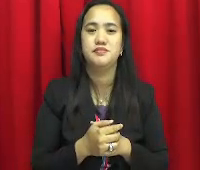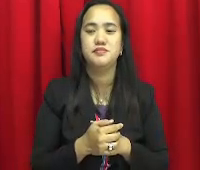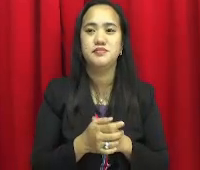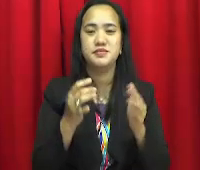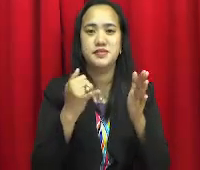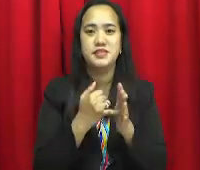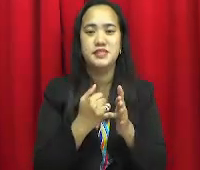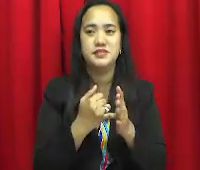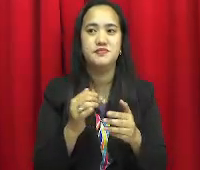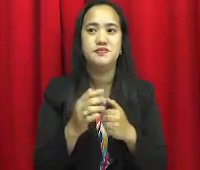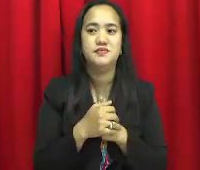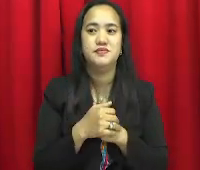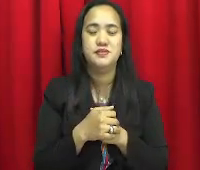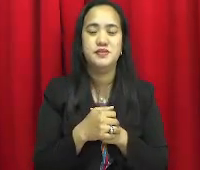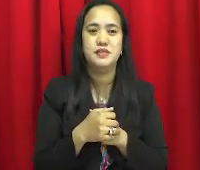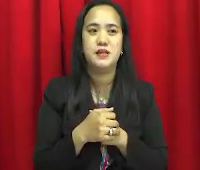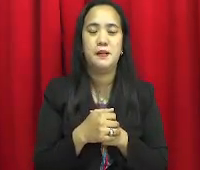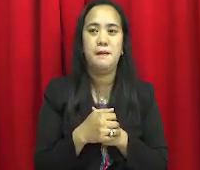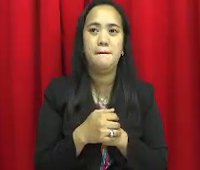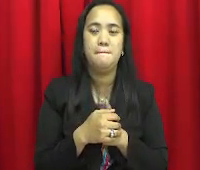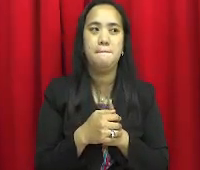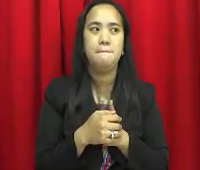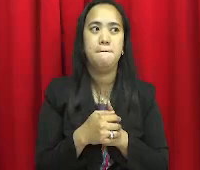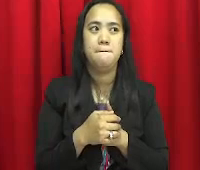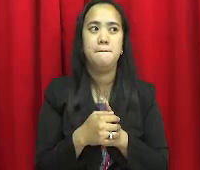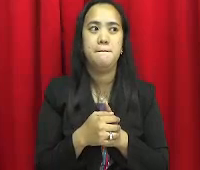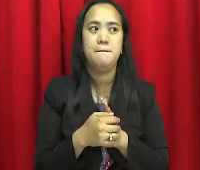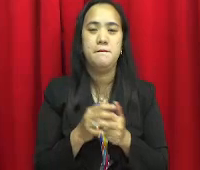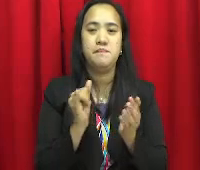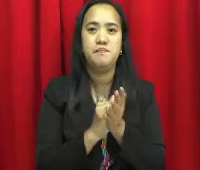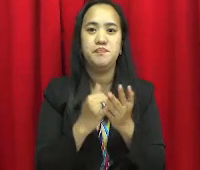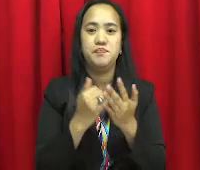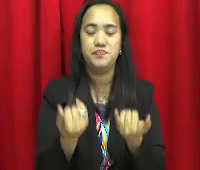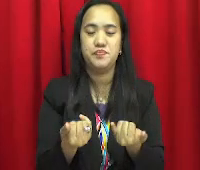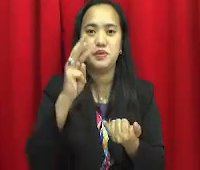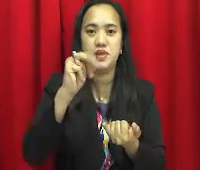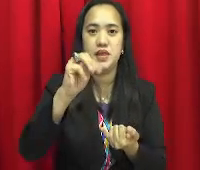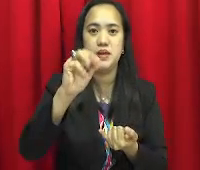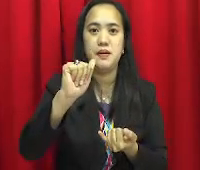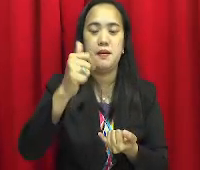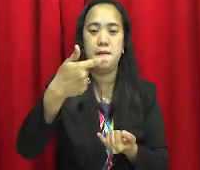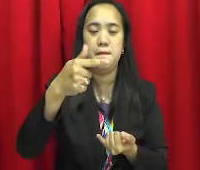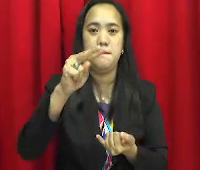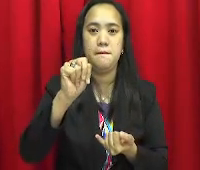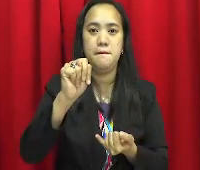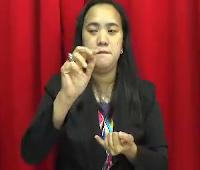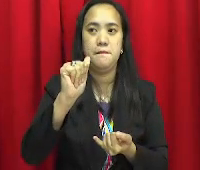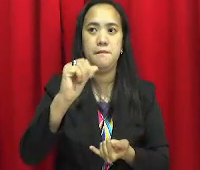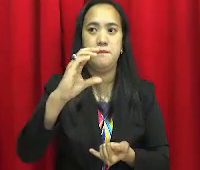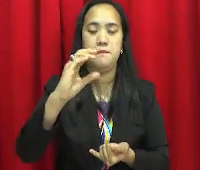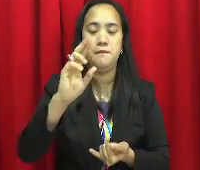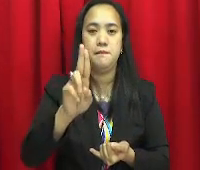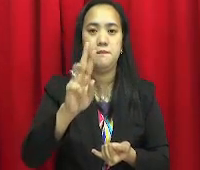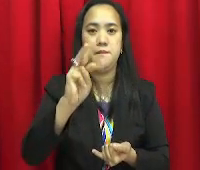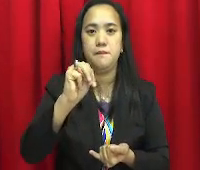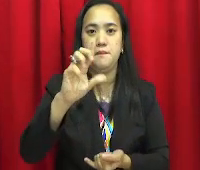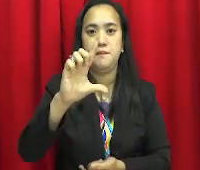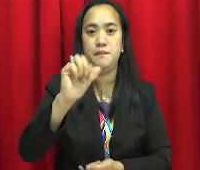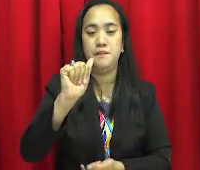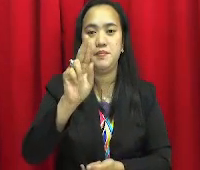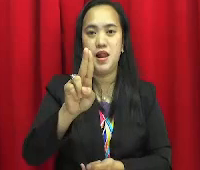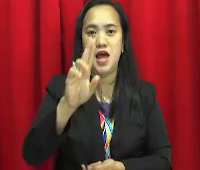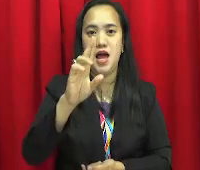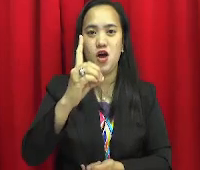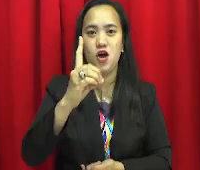Wow, totoo yan, matindi. Akalain mo magna cum laude, you know? Opo. Matindi yun, you know? So, alam mo, yung